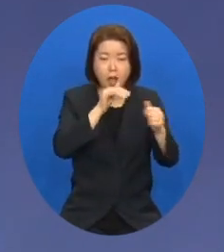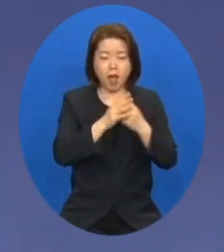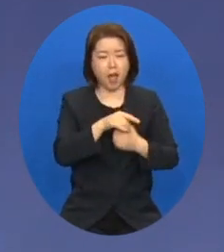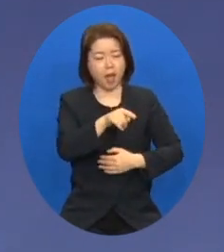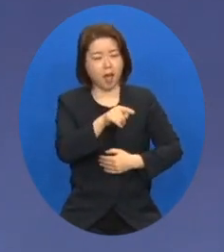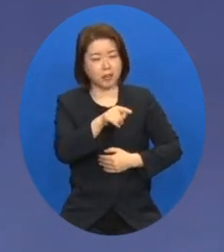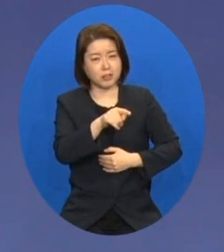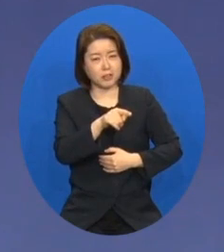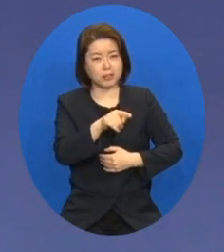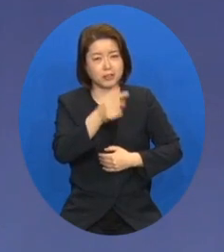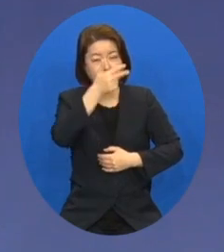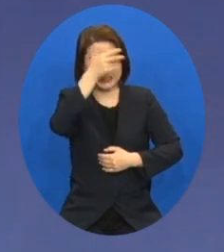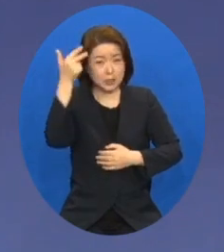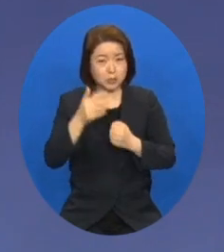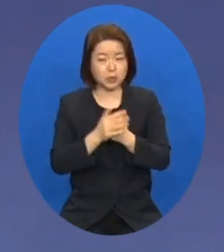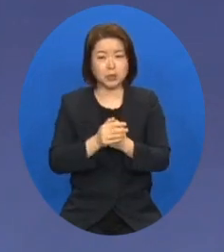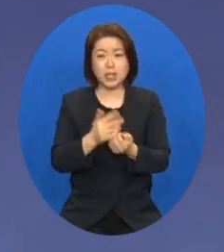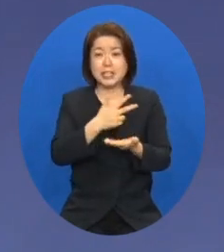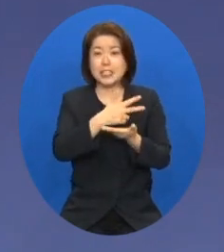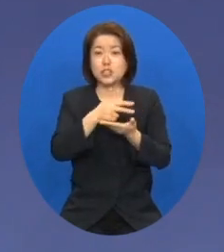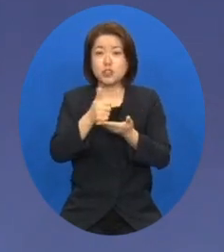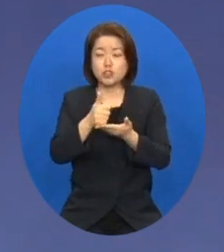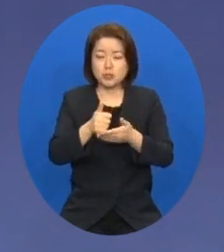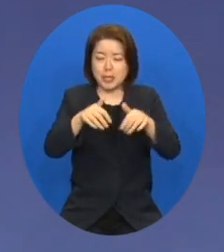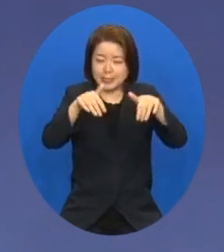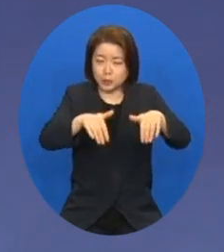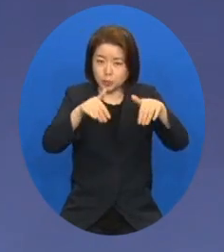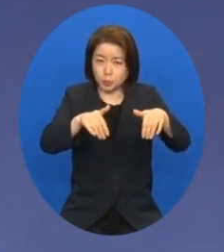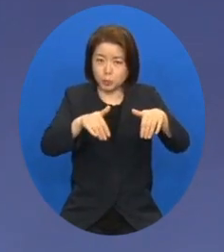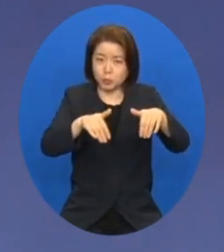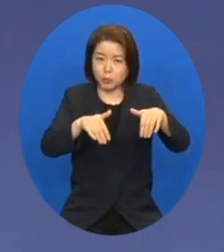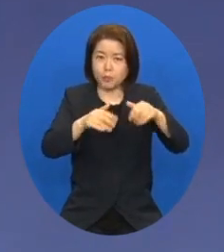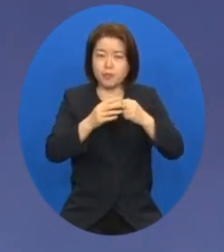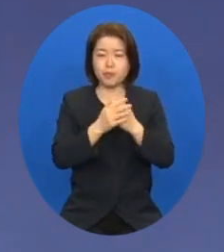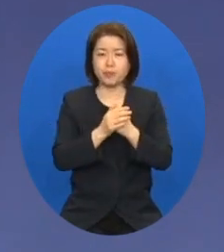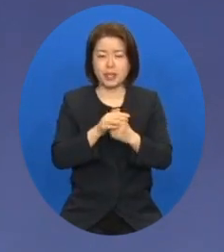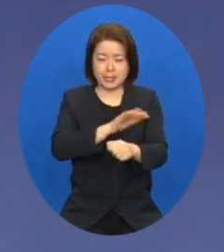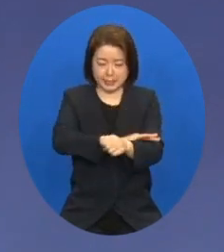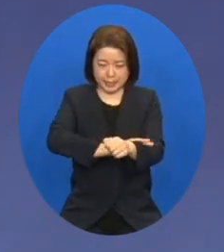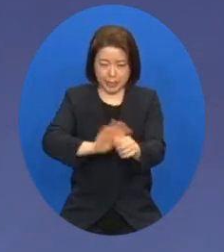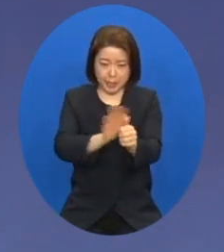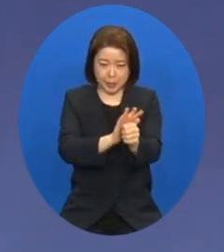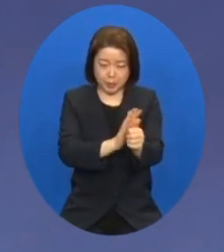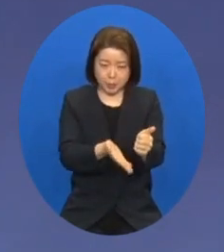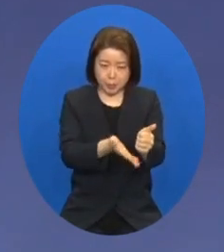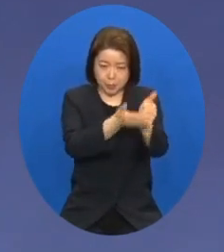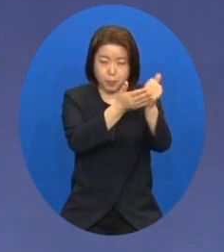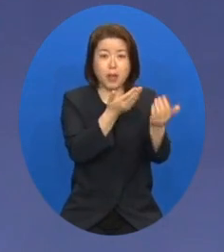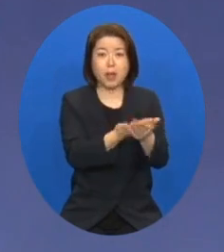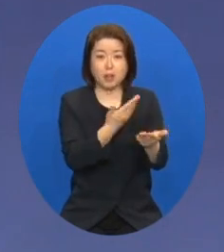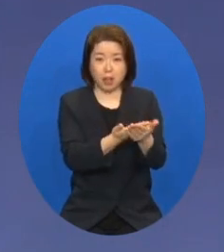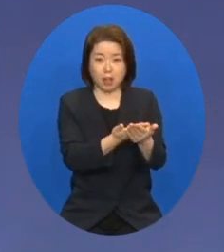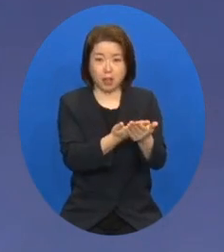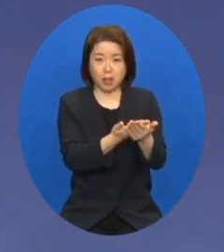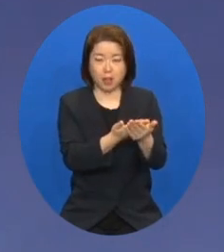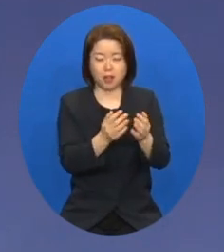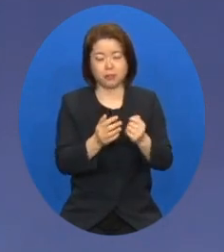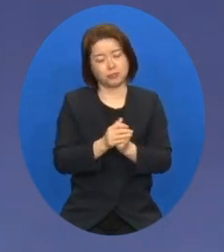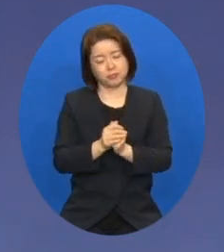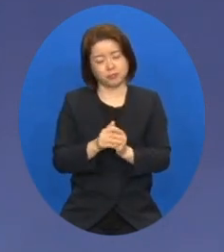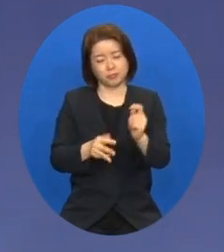디모데를 주님의 종 이라고 그렇게 잘 대접을 해 달라니 고린도